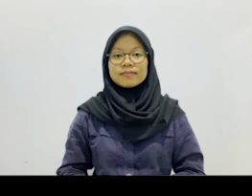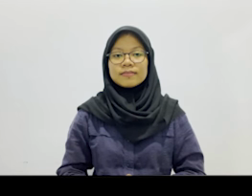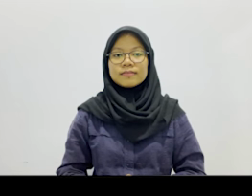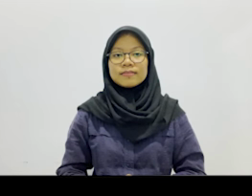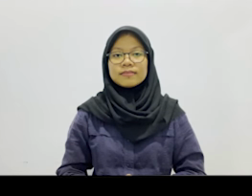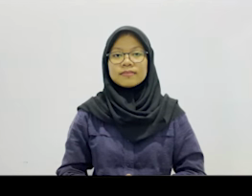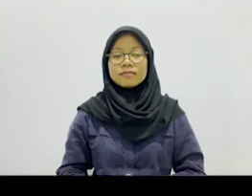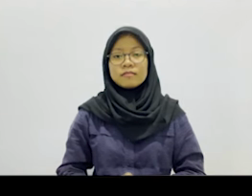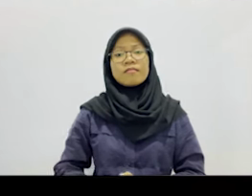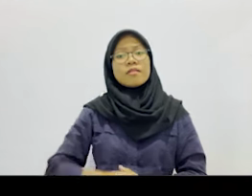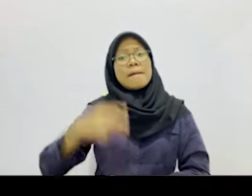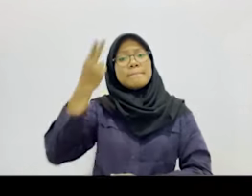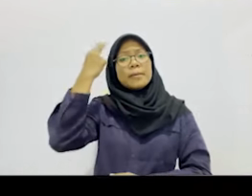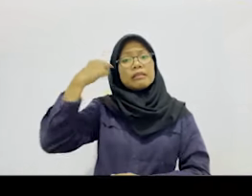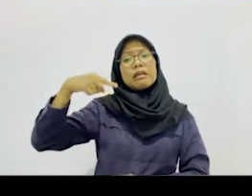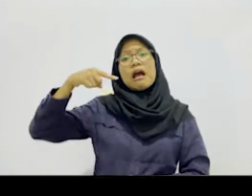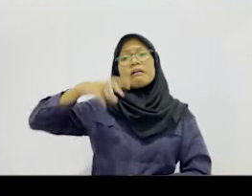anak.